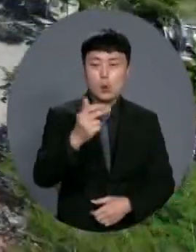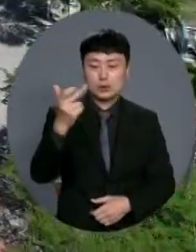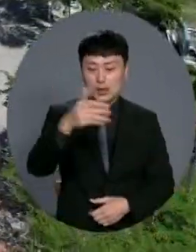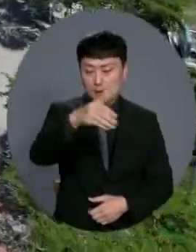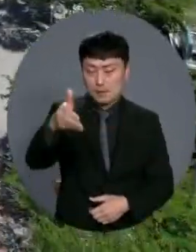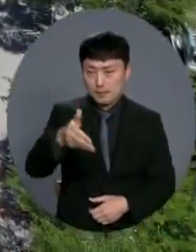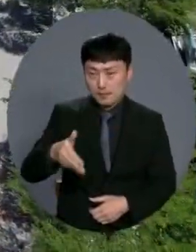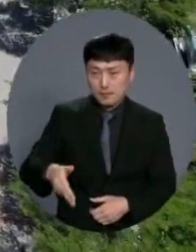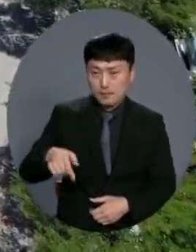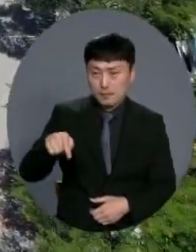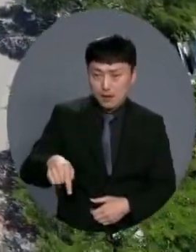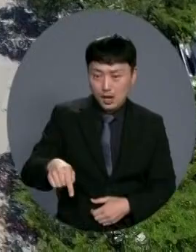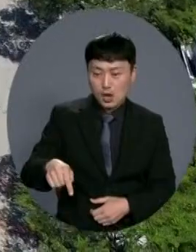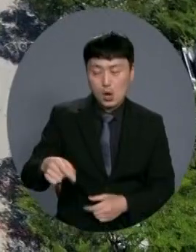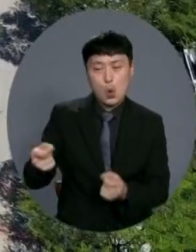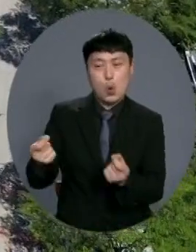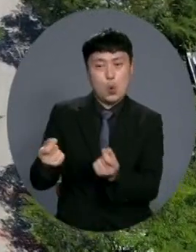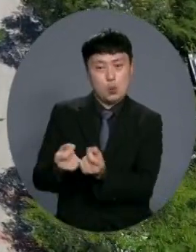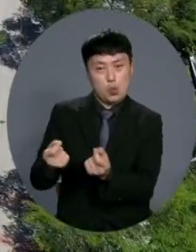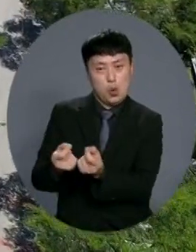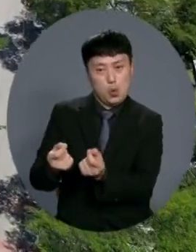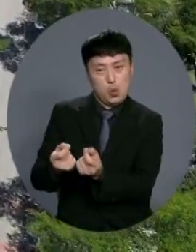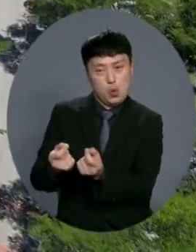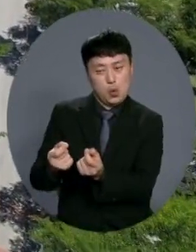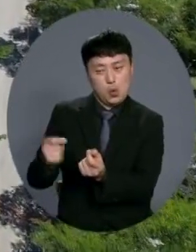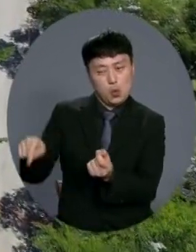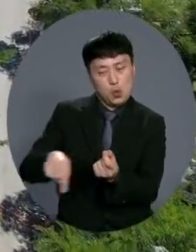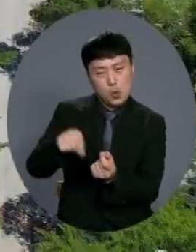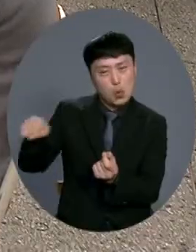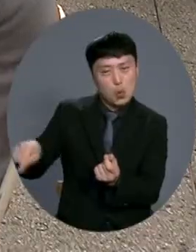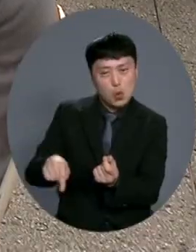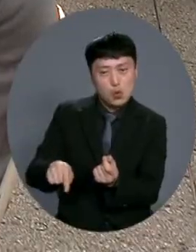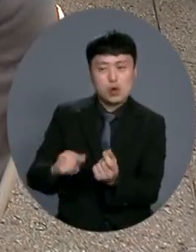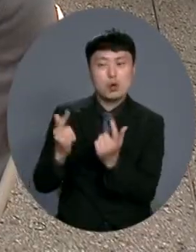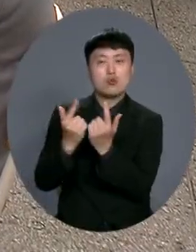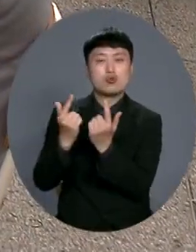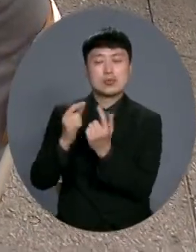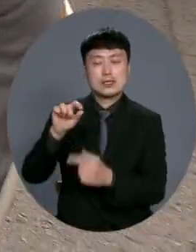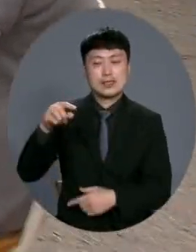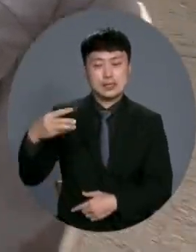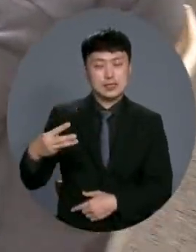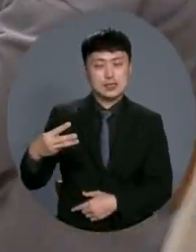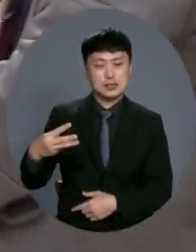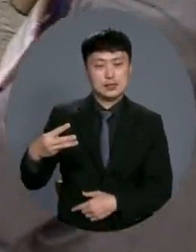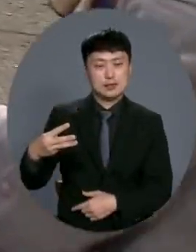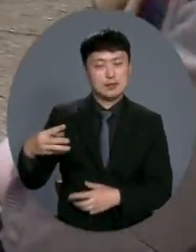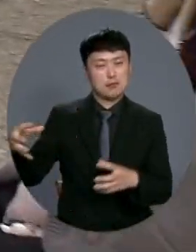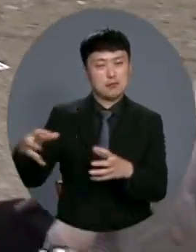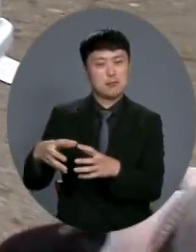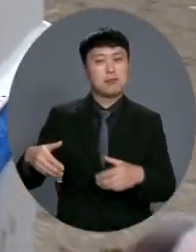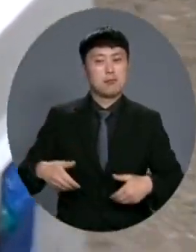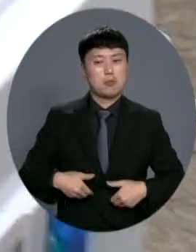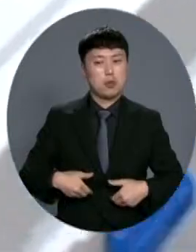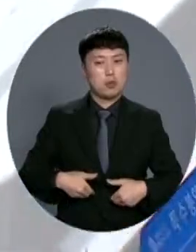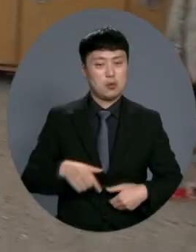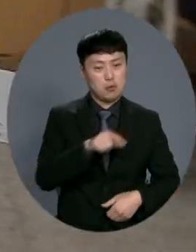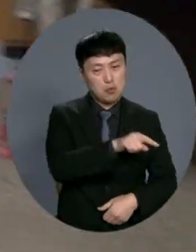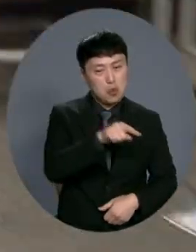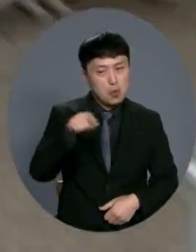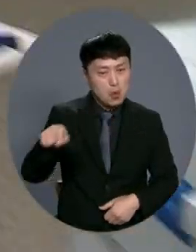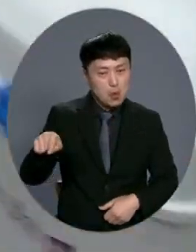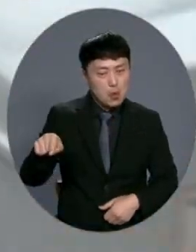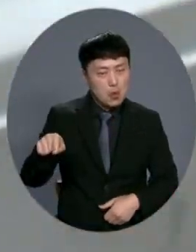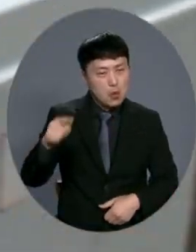맞고 있고 위치가 붙어 있지 않지만 같은 생활권으로는 북구 을과 묶입니다 그런데 두 선택지의